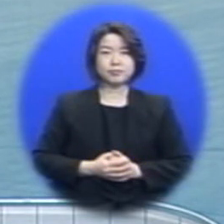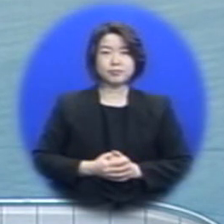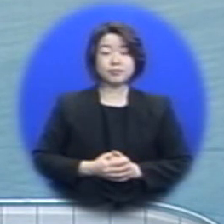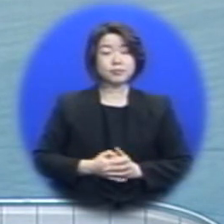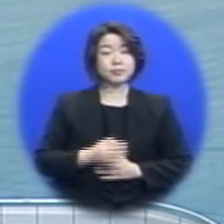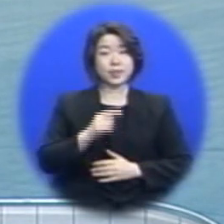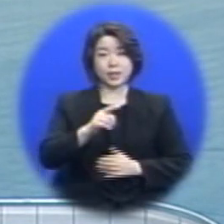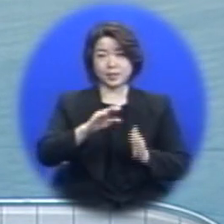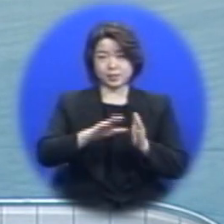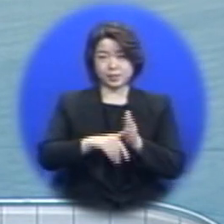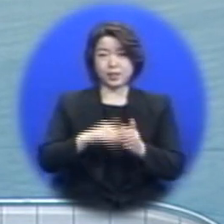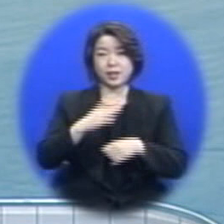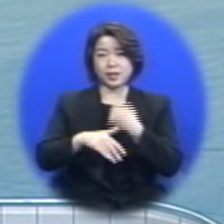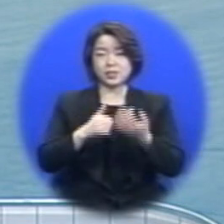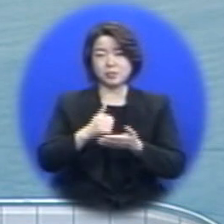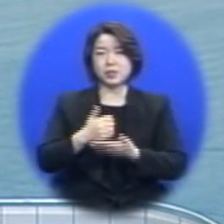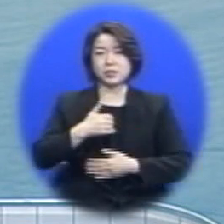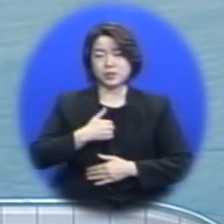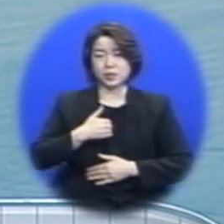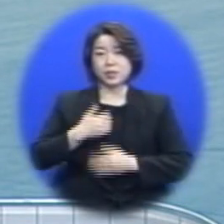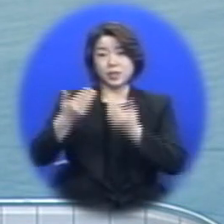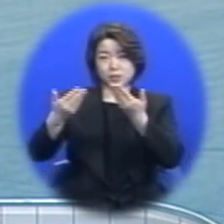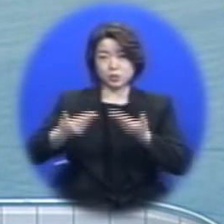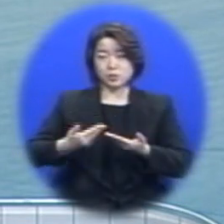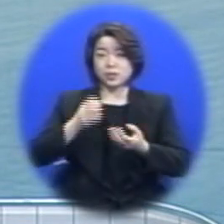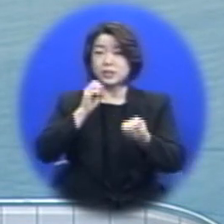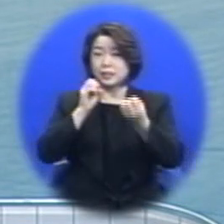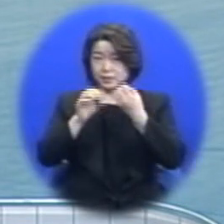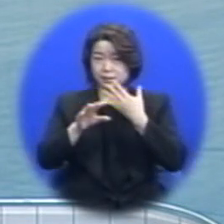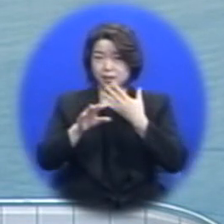그때 하나님이 저에게 주신 응답이